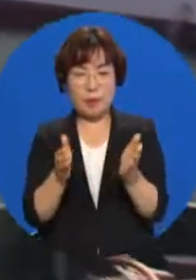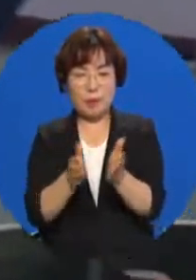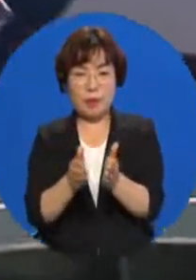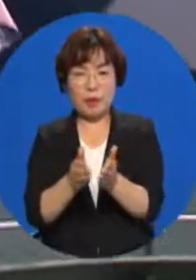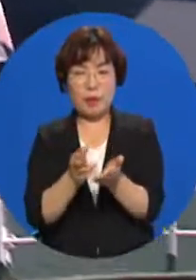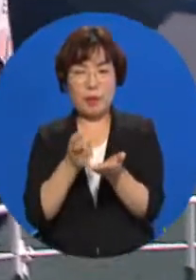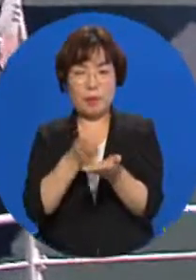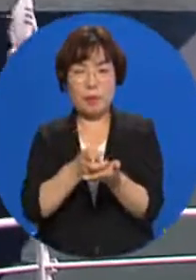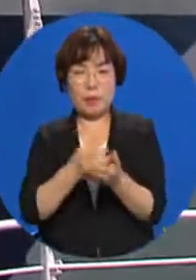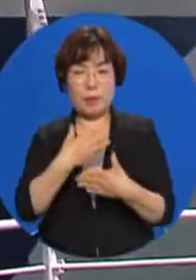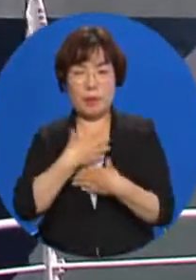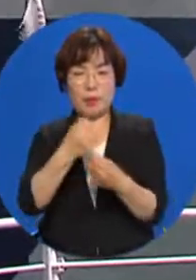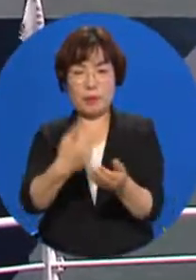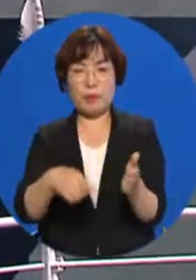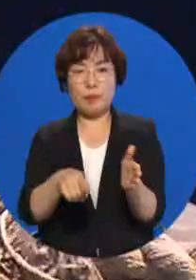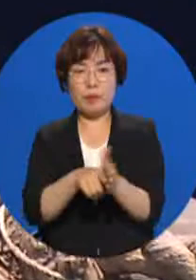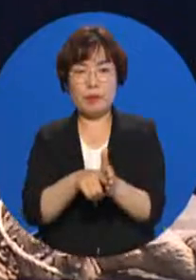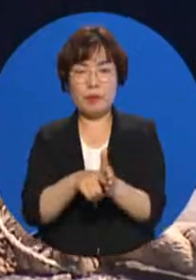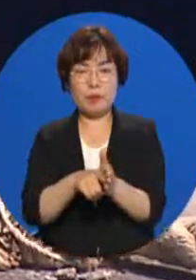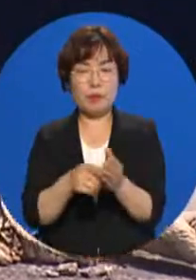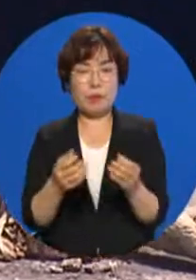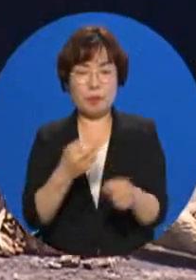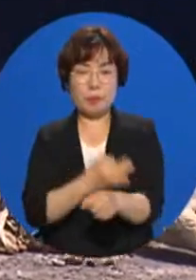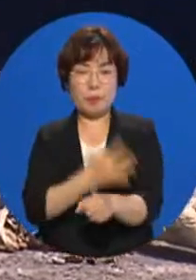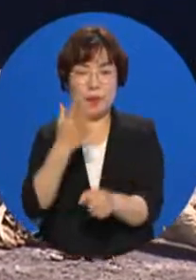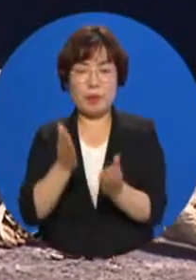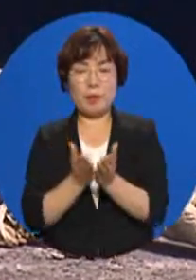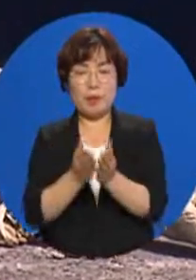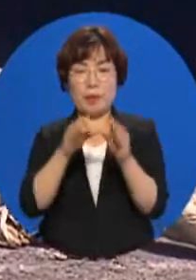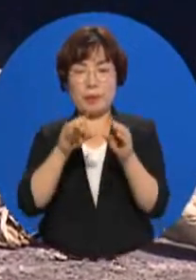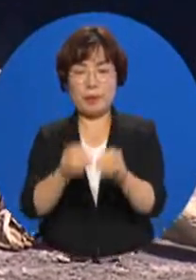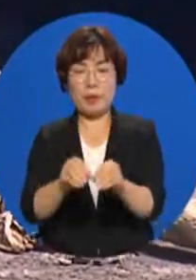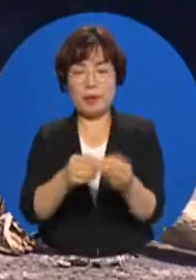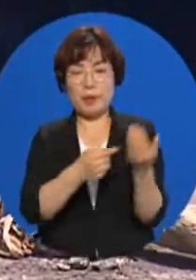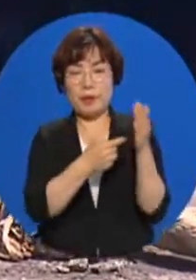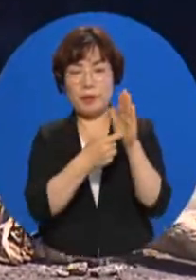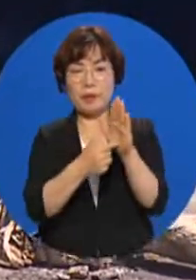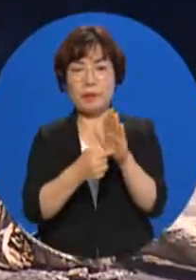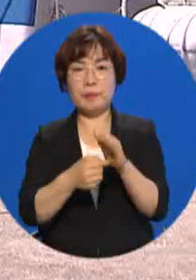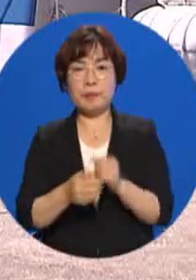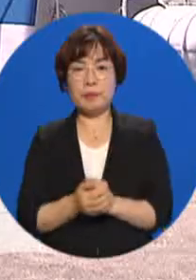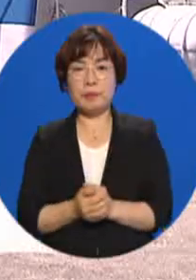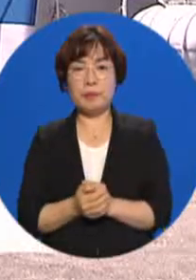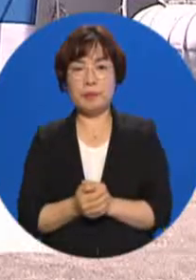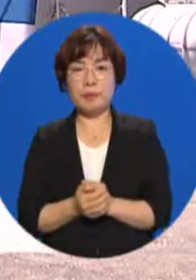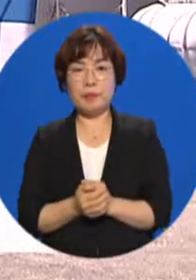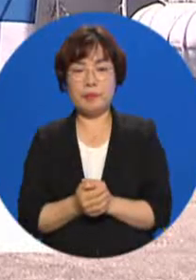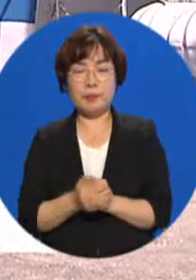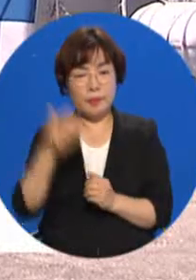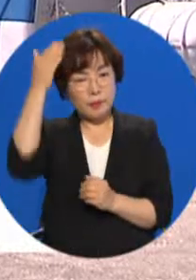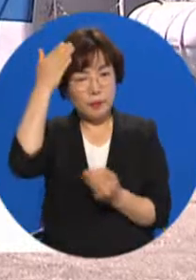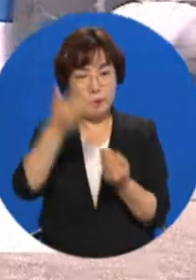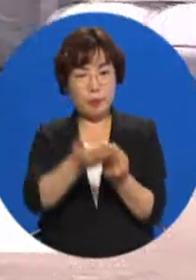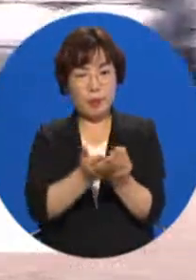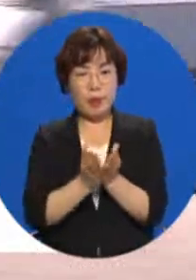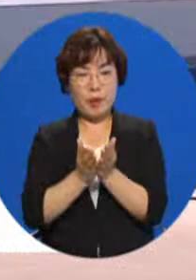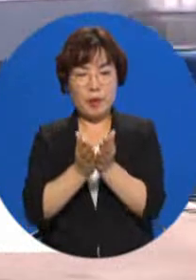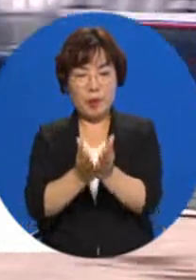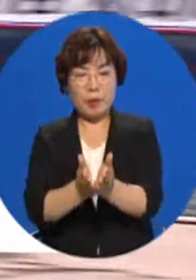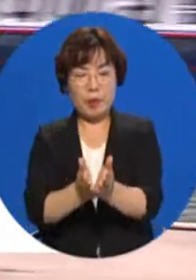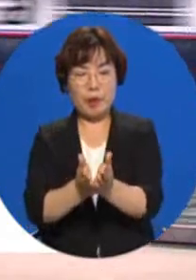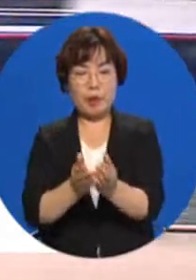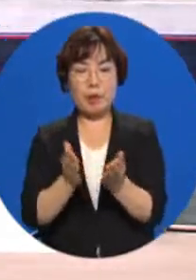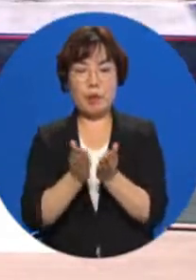관리 규정상 안전을 위해 어쩔 수 없이 운항을 중단했다고 밝혔습니다. 거문도 항로에 할당된